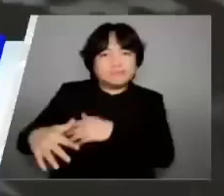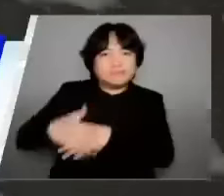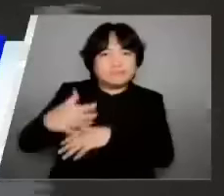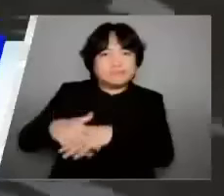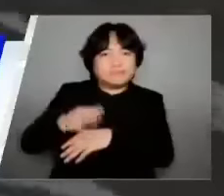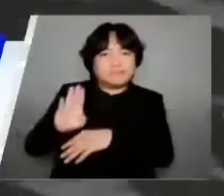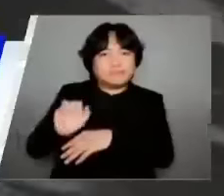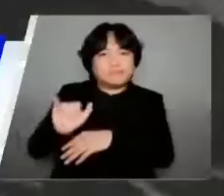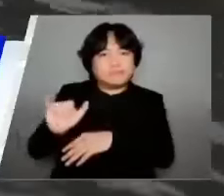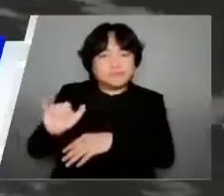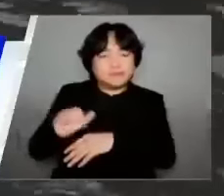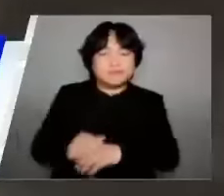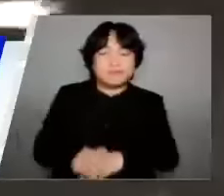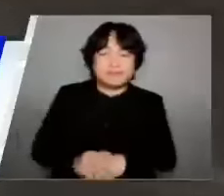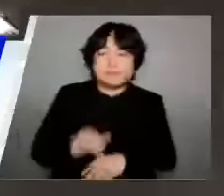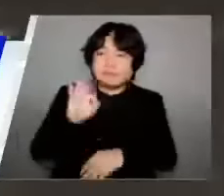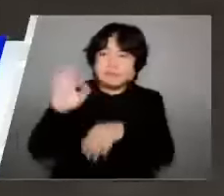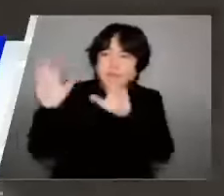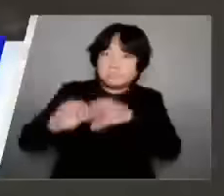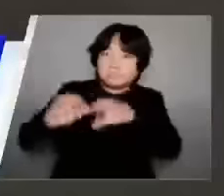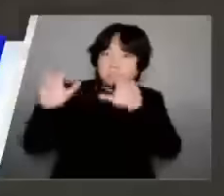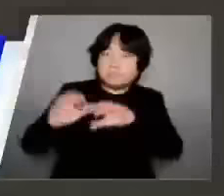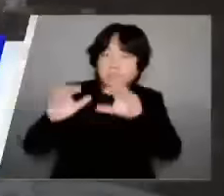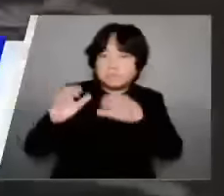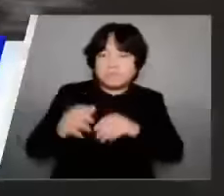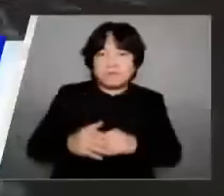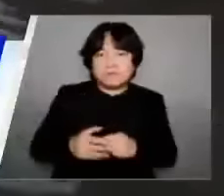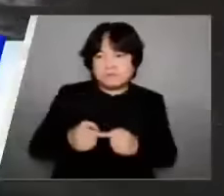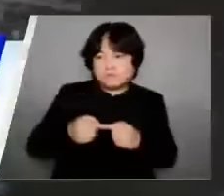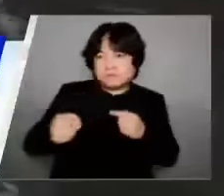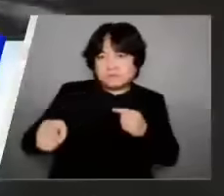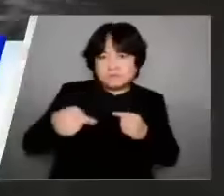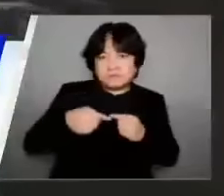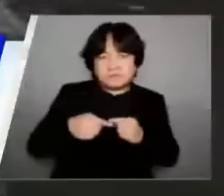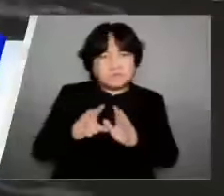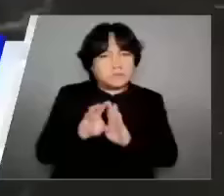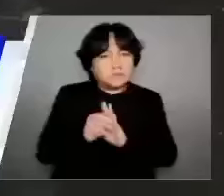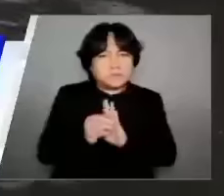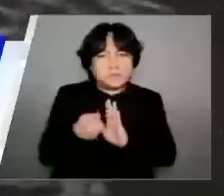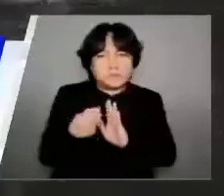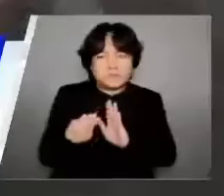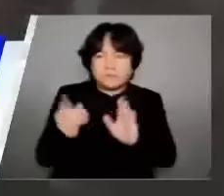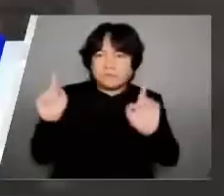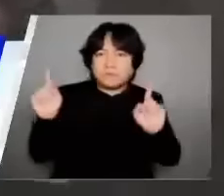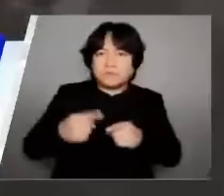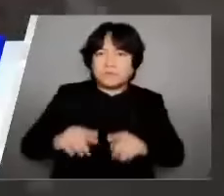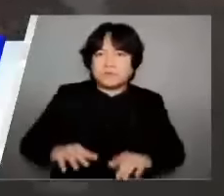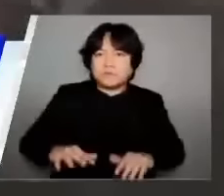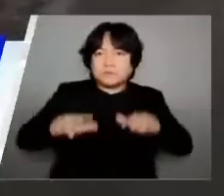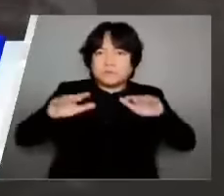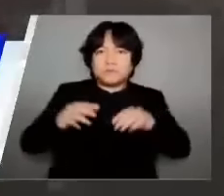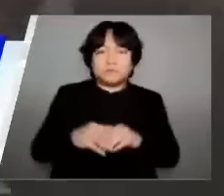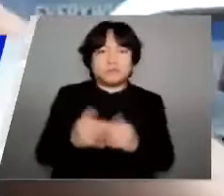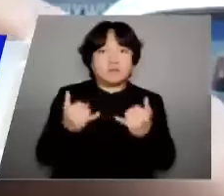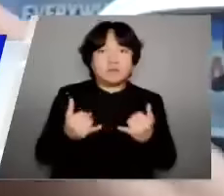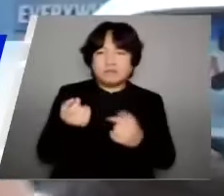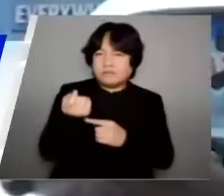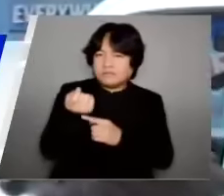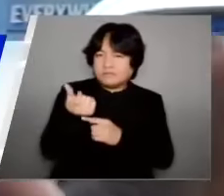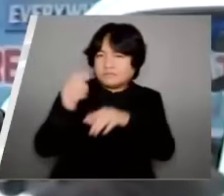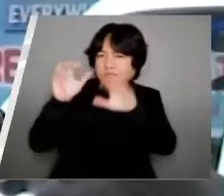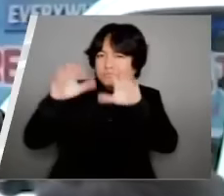bagyong Enteng, minuto lang daw ang pagitan at babaha na. Ngayong araw, hindi naman gaanong umulan, pero ang baha, mataas pa rin.